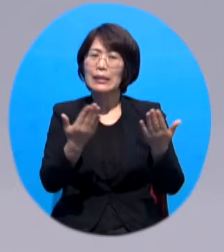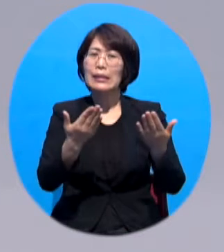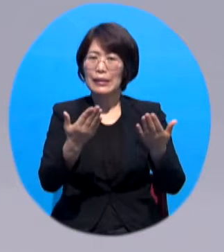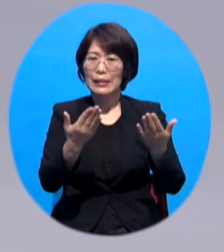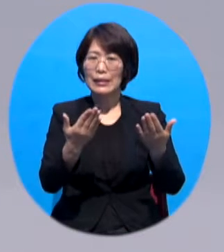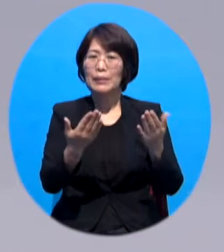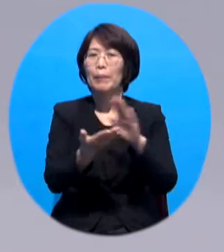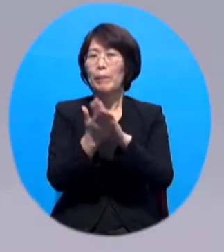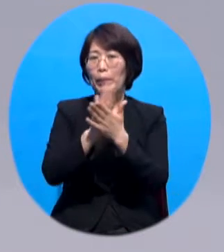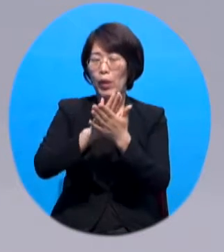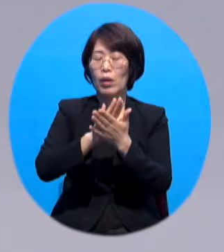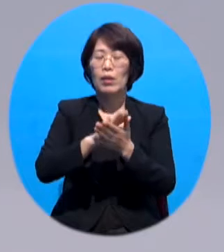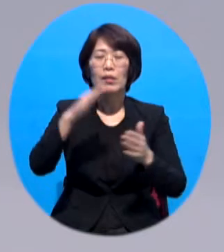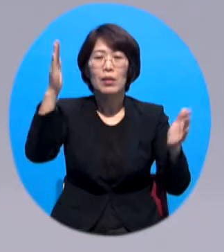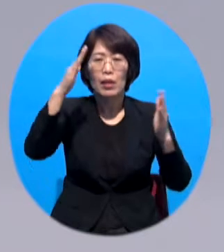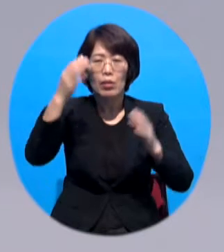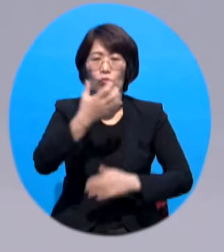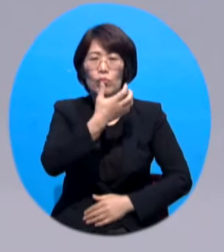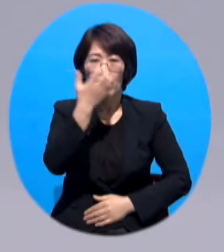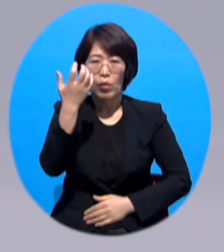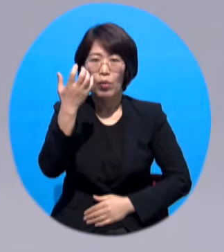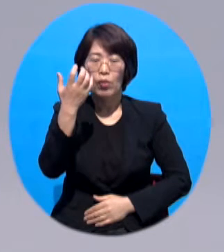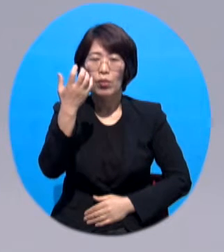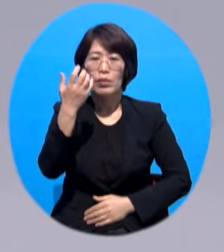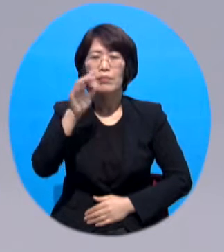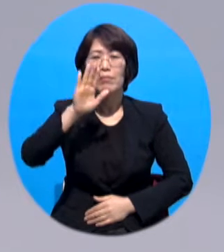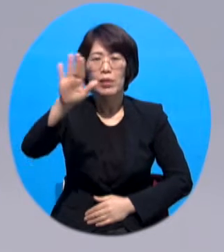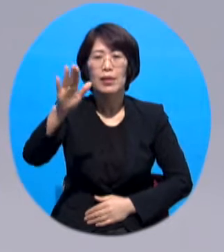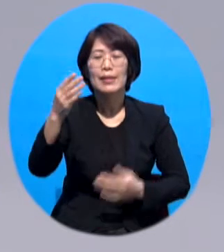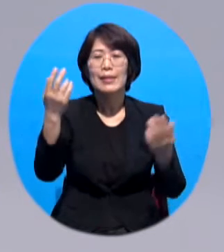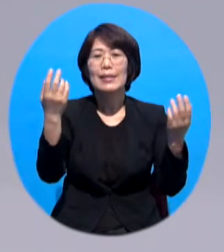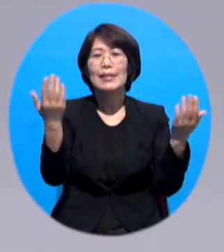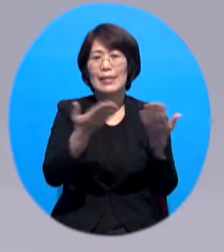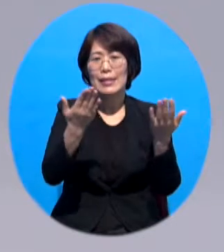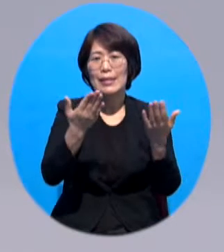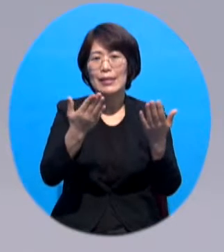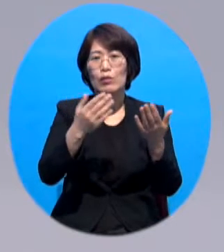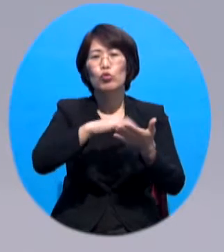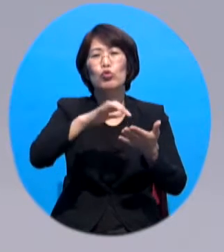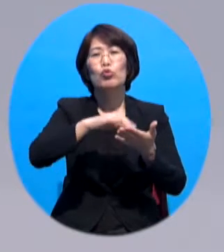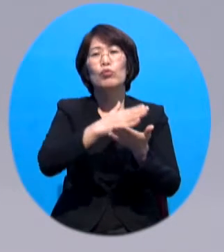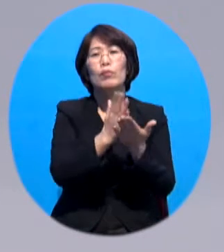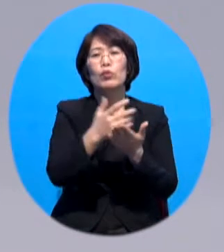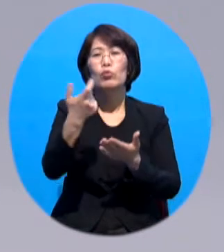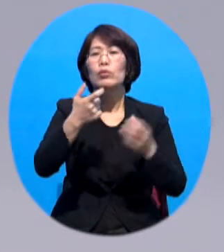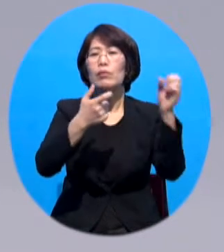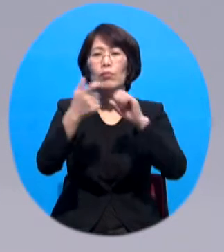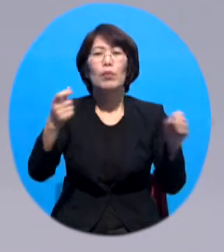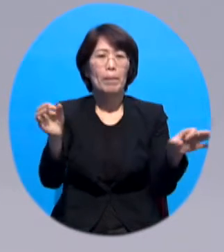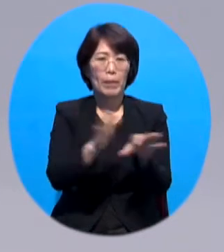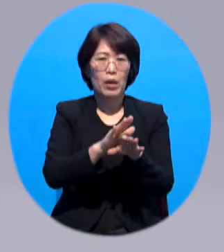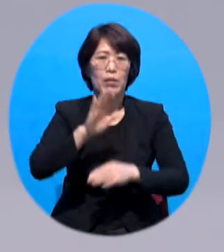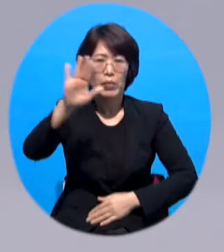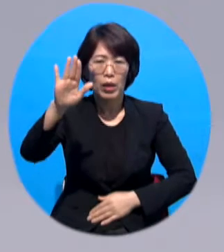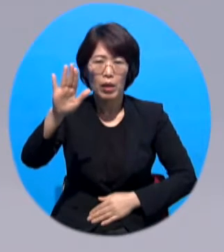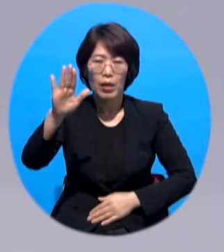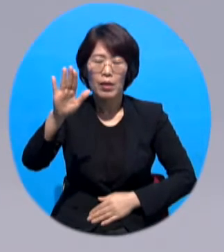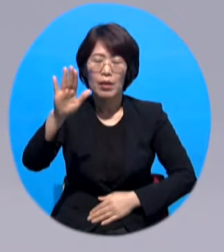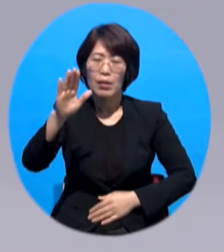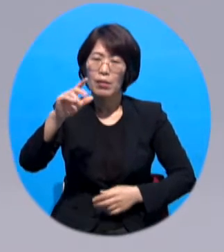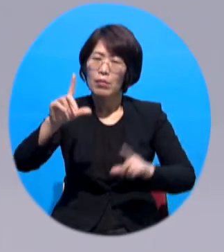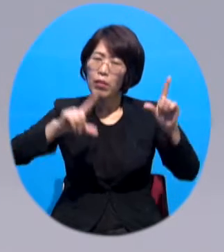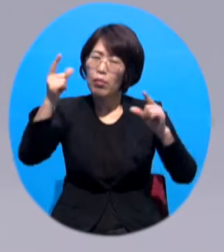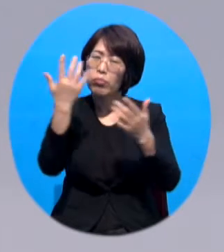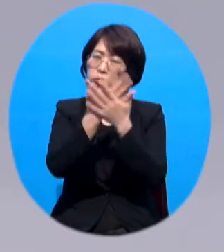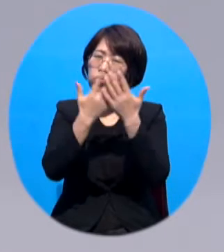입니다 우리 학생들이 꿈꾸고 있는 직업에 60% 가 사라진다고 합니다 미래는 점점 더 풀 투명해 지고